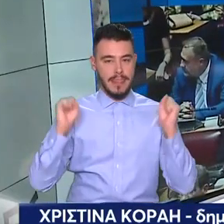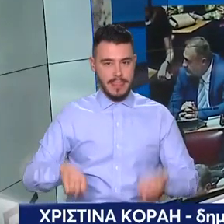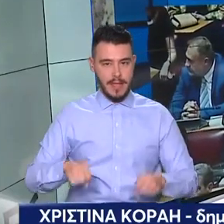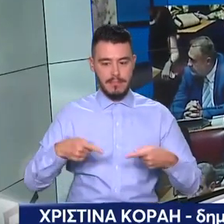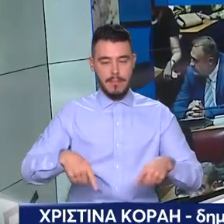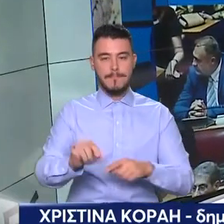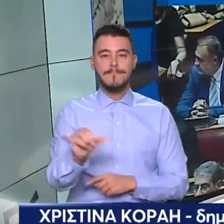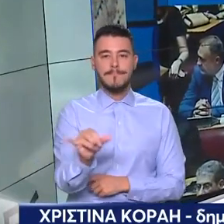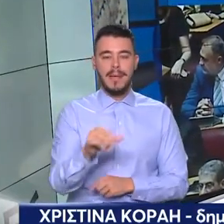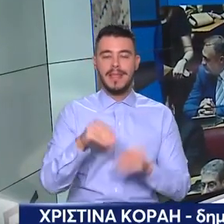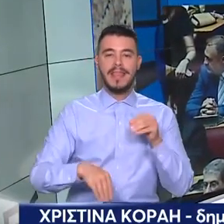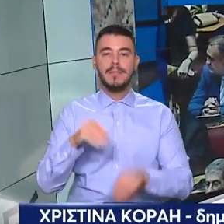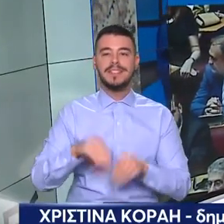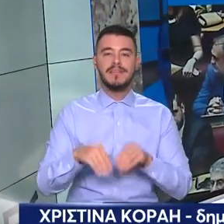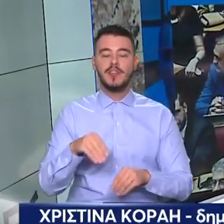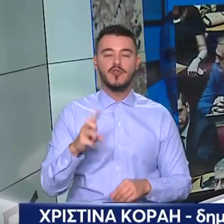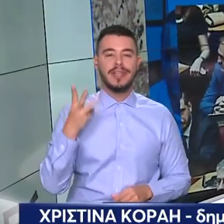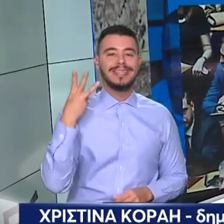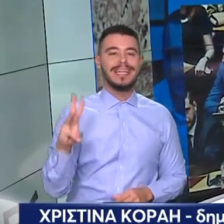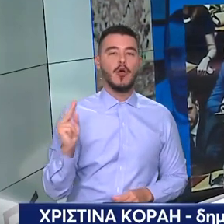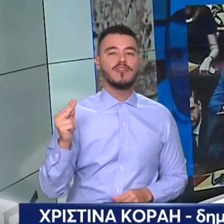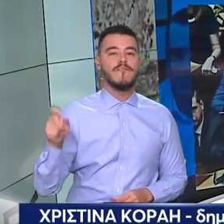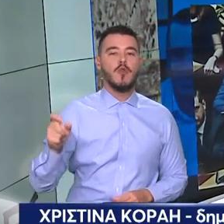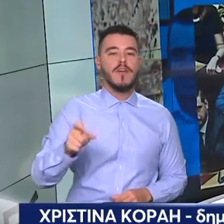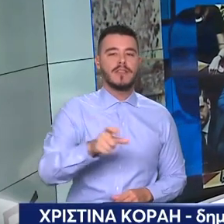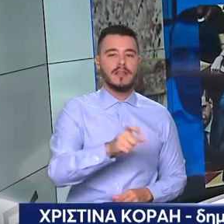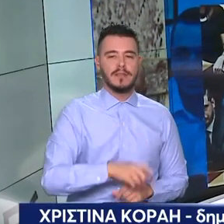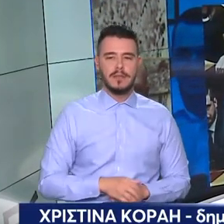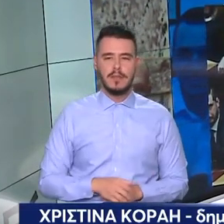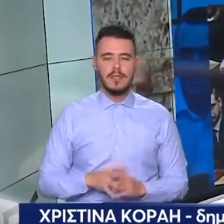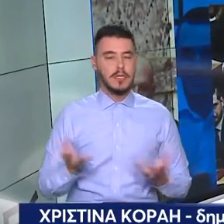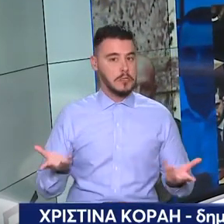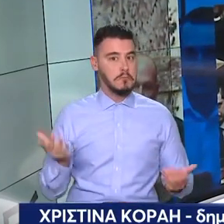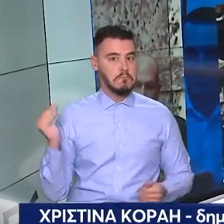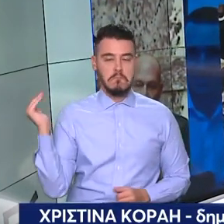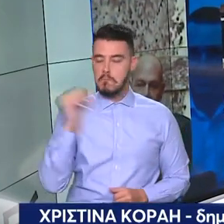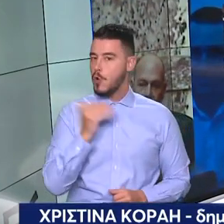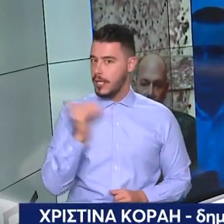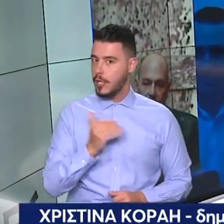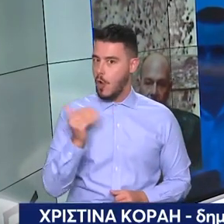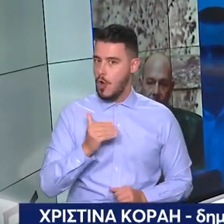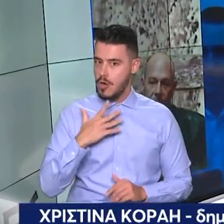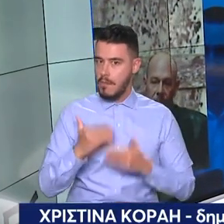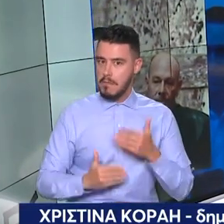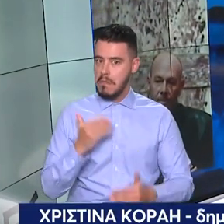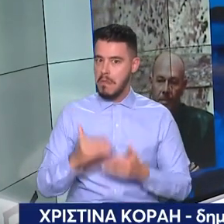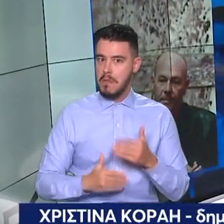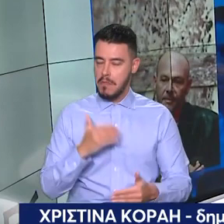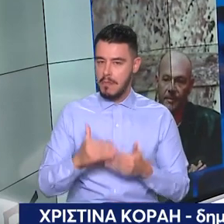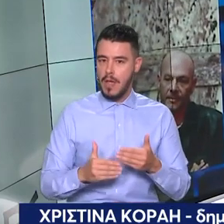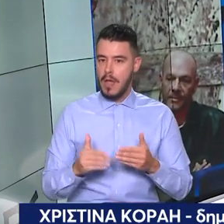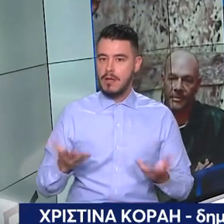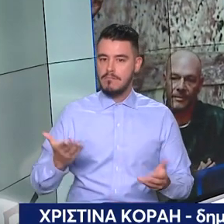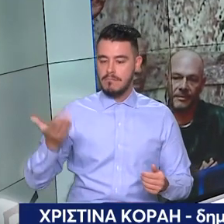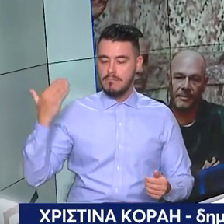Βουλής. Να θυμίσω ότι αυτή την εξέλιξη και το πόσο γρήγορα θα τρέξει η υπόθεση μας την έχει πει η Χριστίνα Κοραή πρώτη από τότε